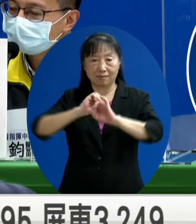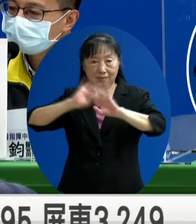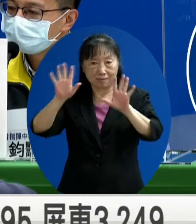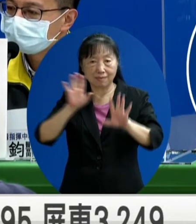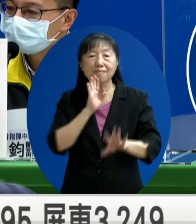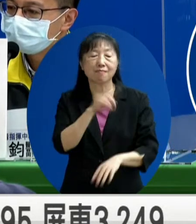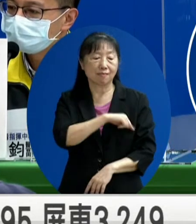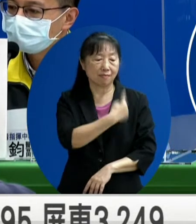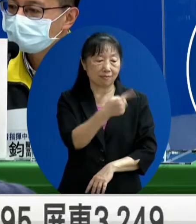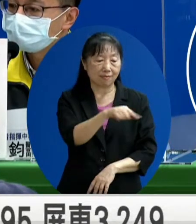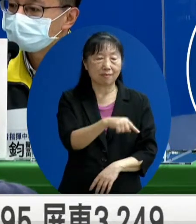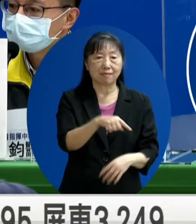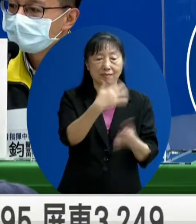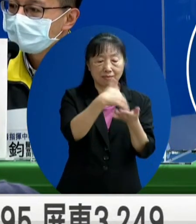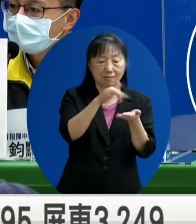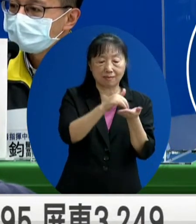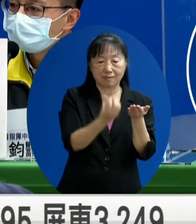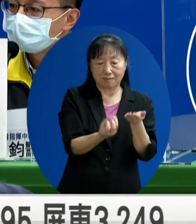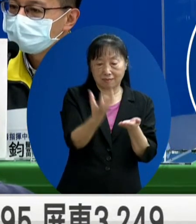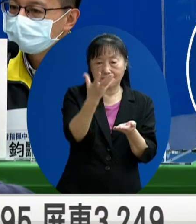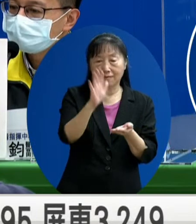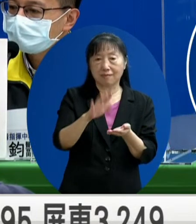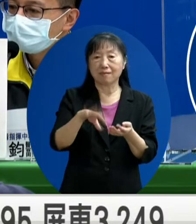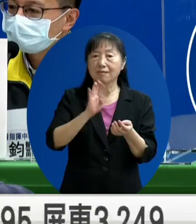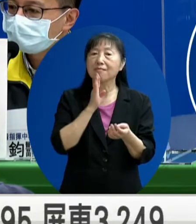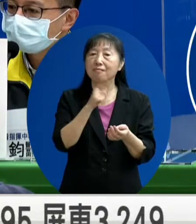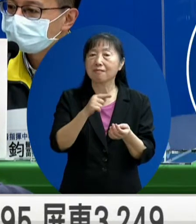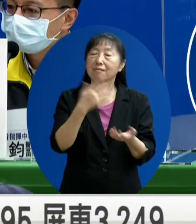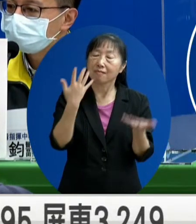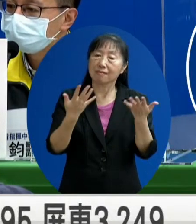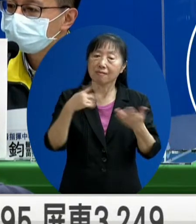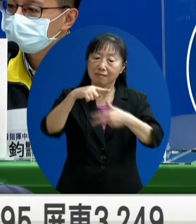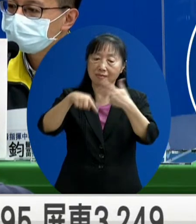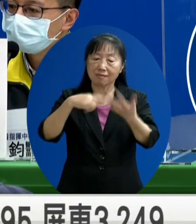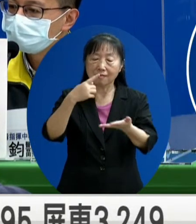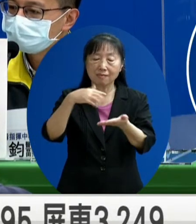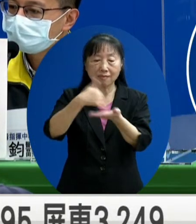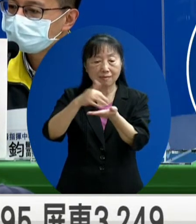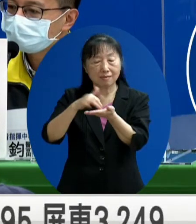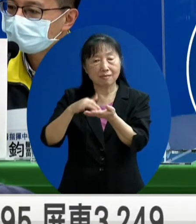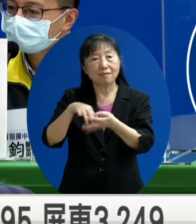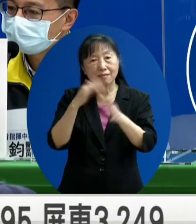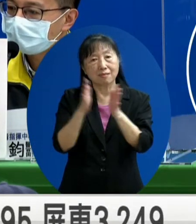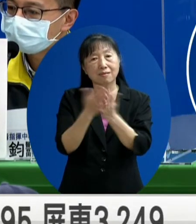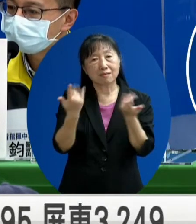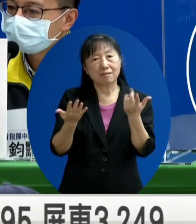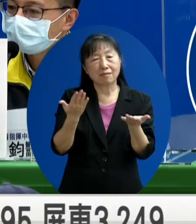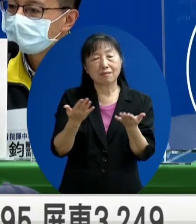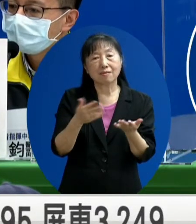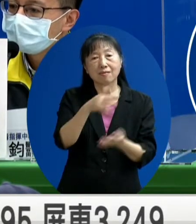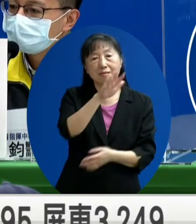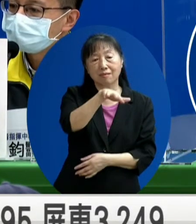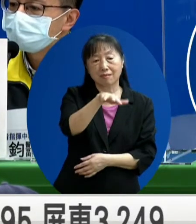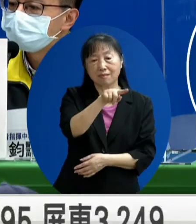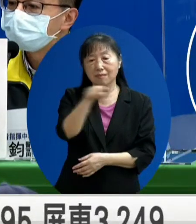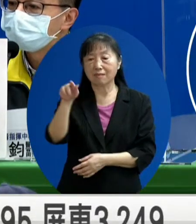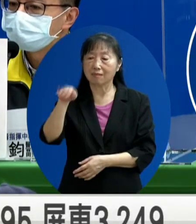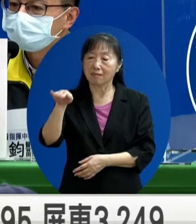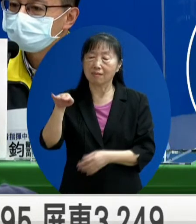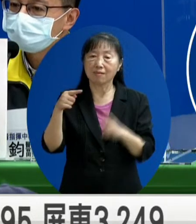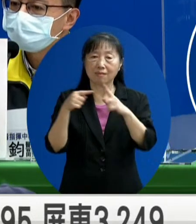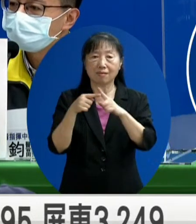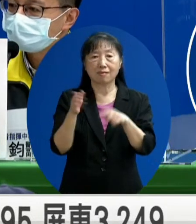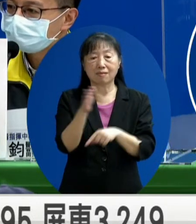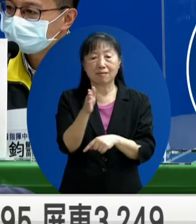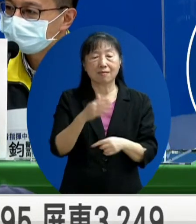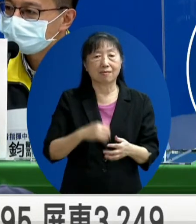目前来讲我们的使用状况都是蛮稳定的，大概都在这个平常都会大概在8000到9000人份